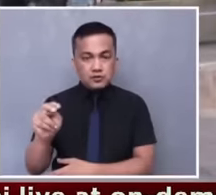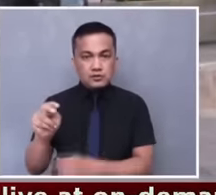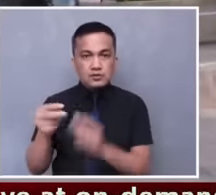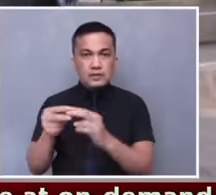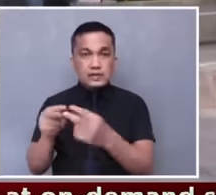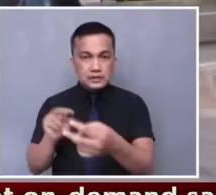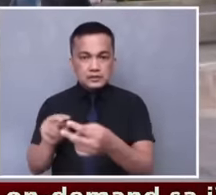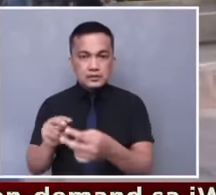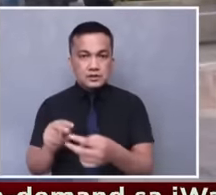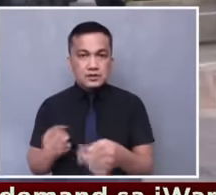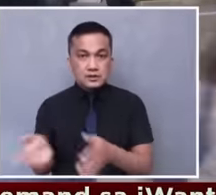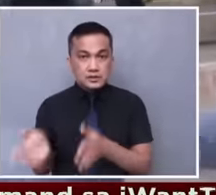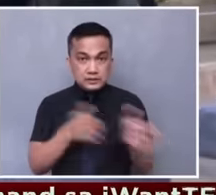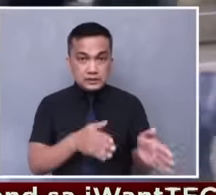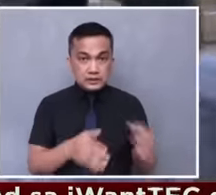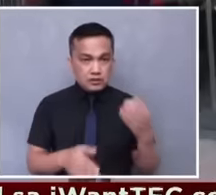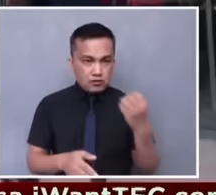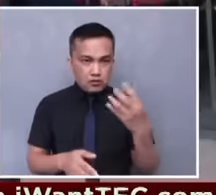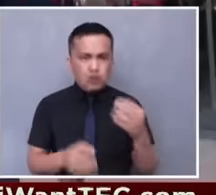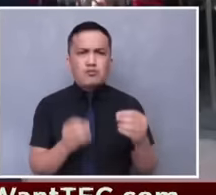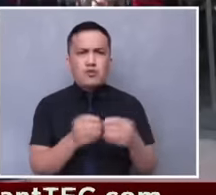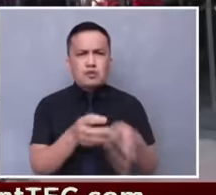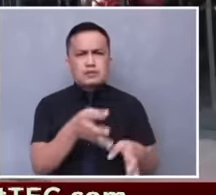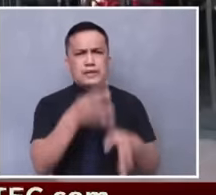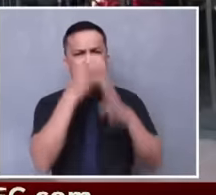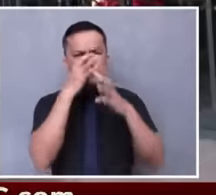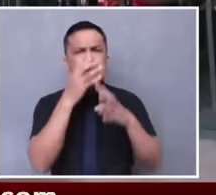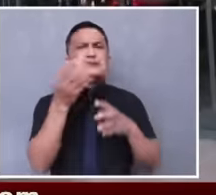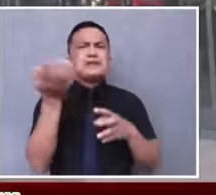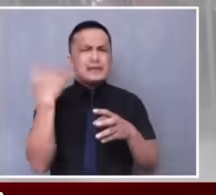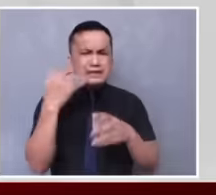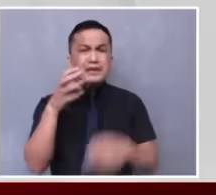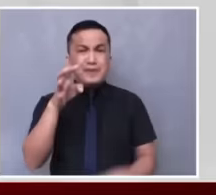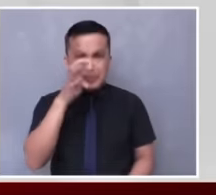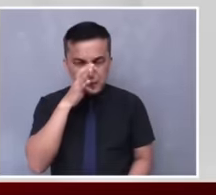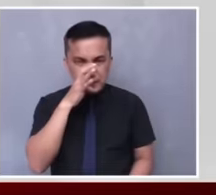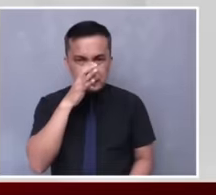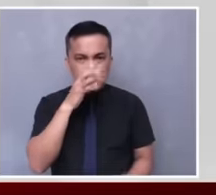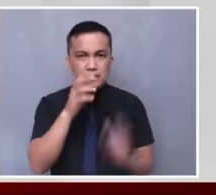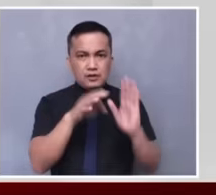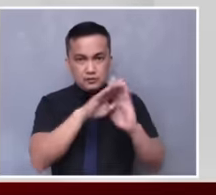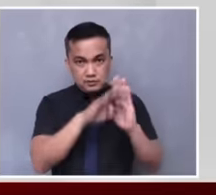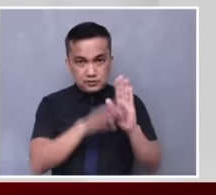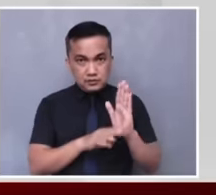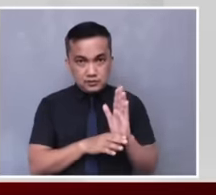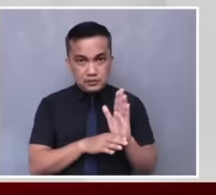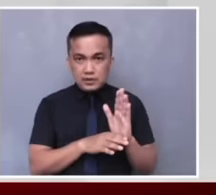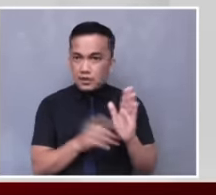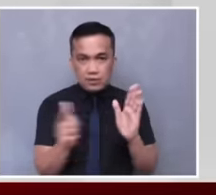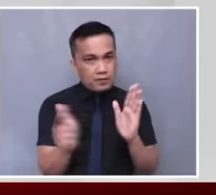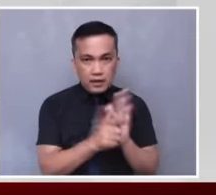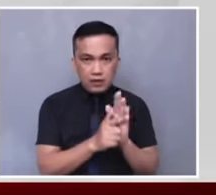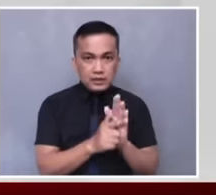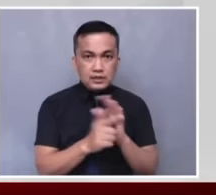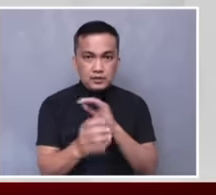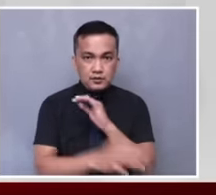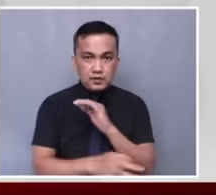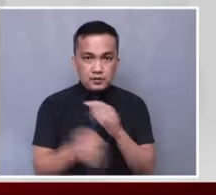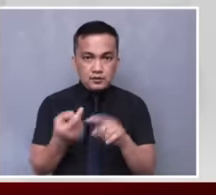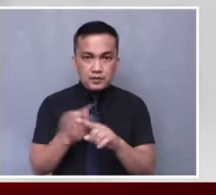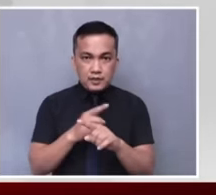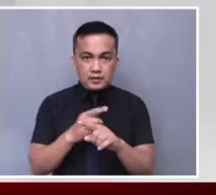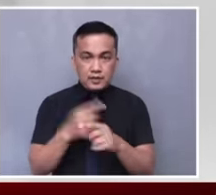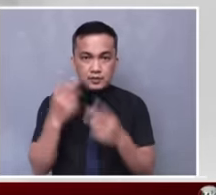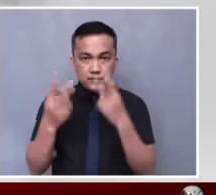Kong, lalo pang pinahigpit ang dati na nilang mahigpit na restrictions. Bawal ang mga foreigner na galing o bumisita sa